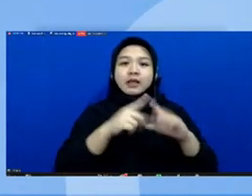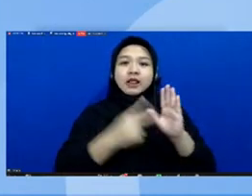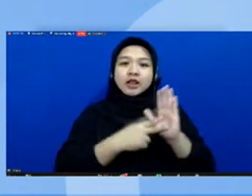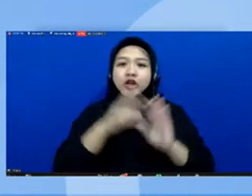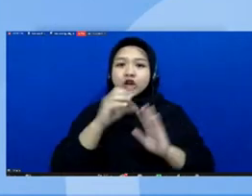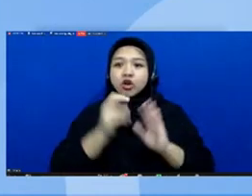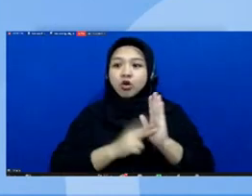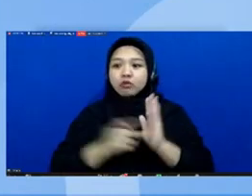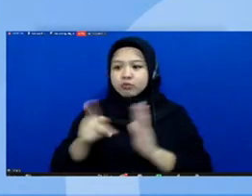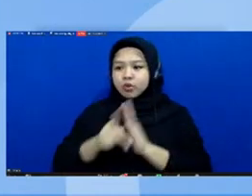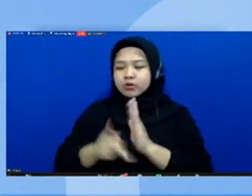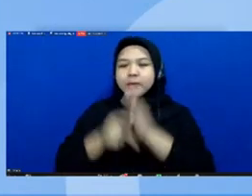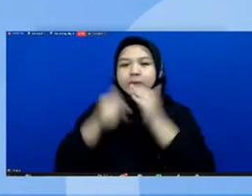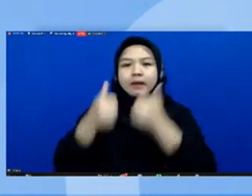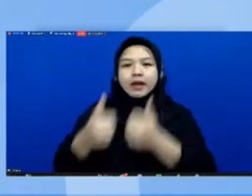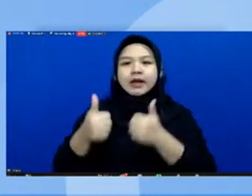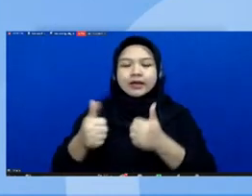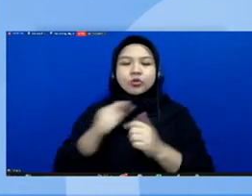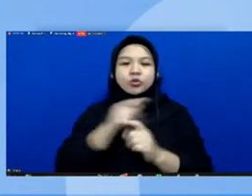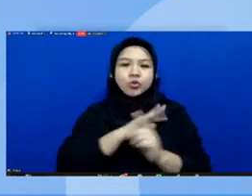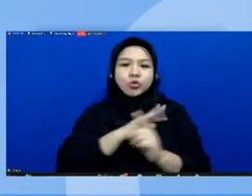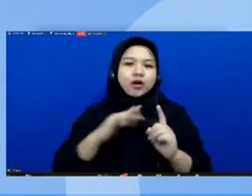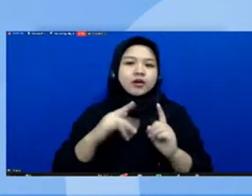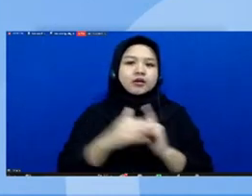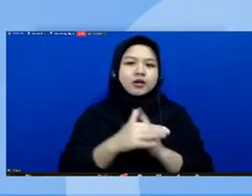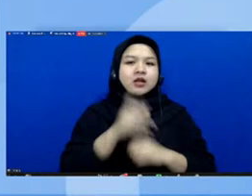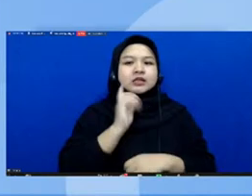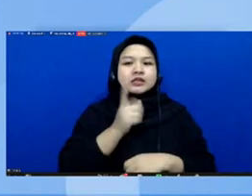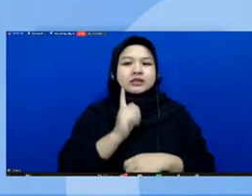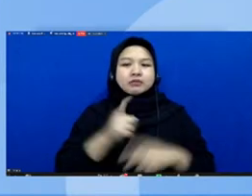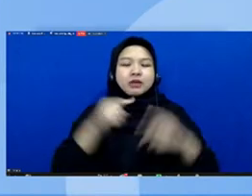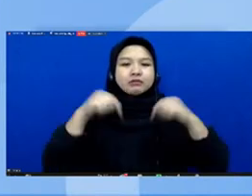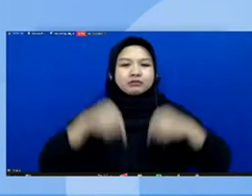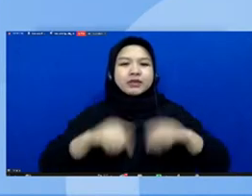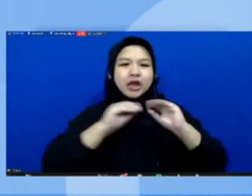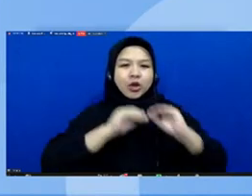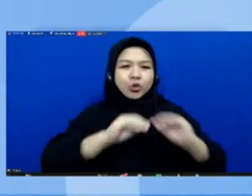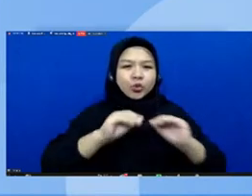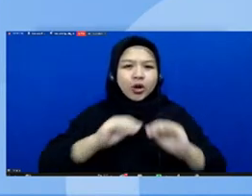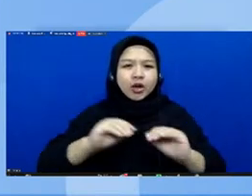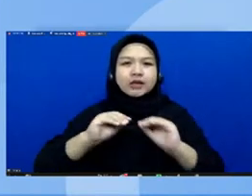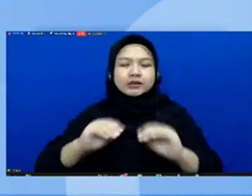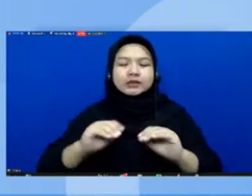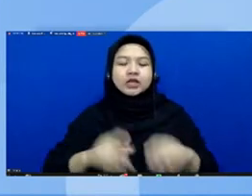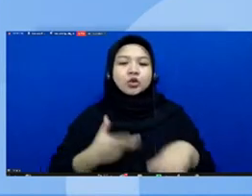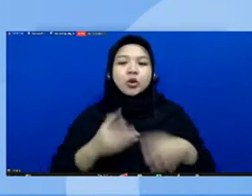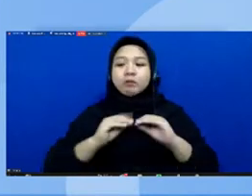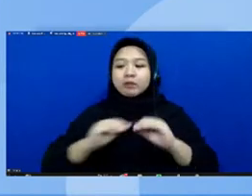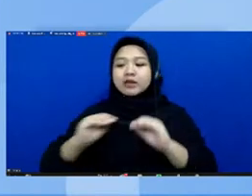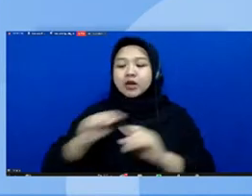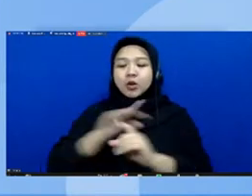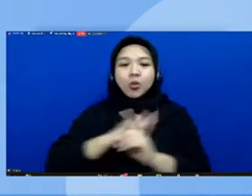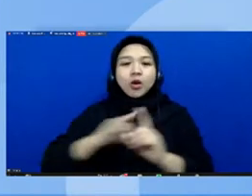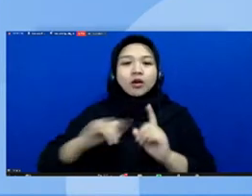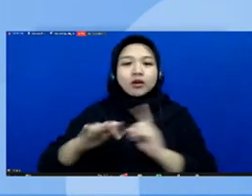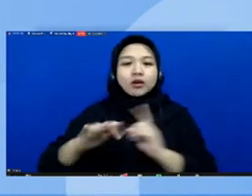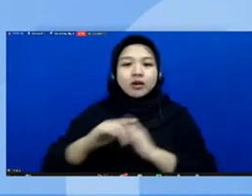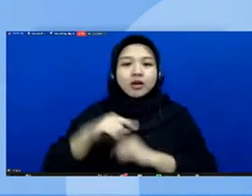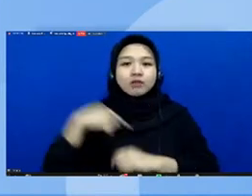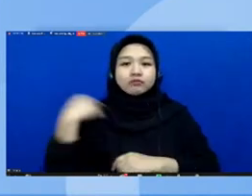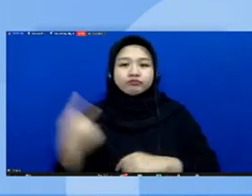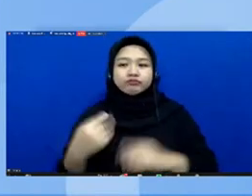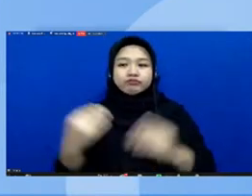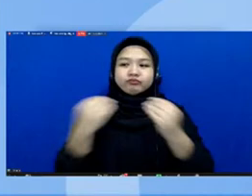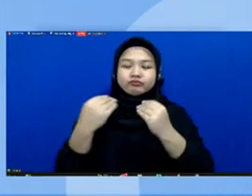baik bagi warga. Ini kan salah satu edukasi pendidikan bagi warga, bagi kami yang awam